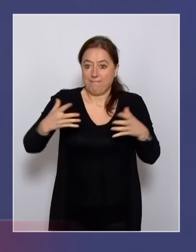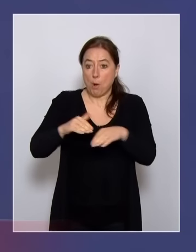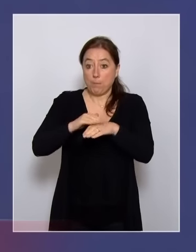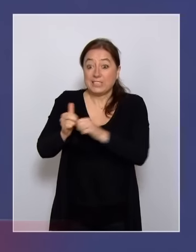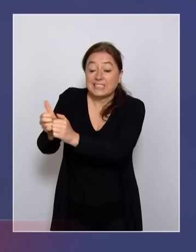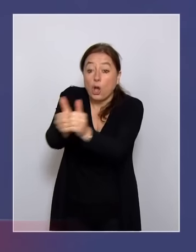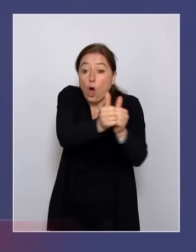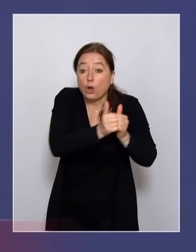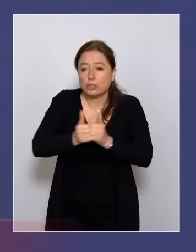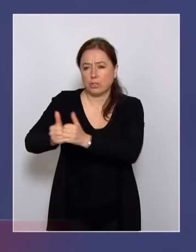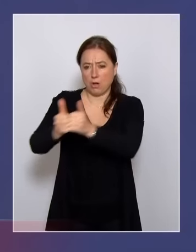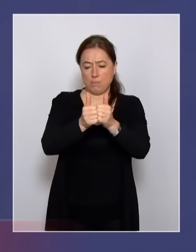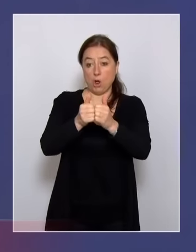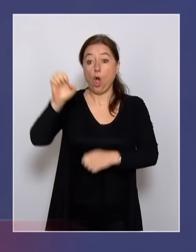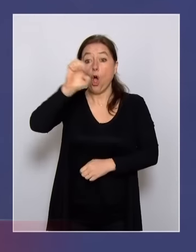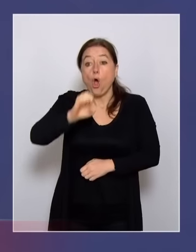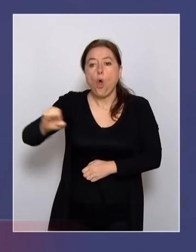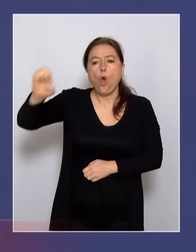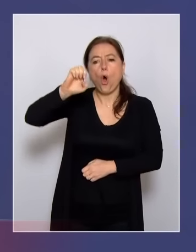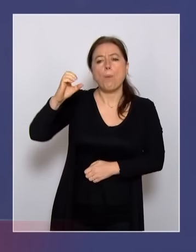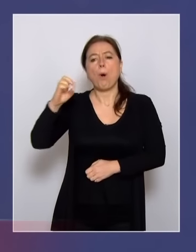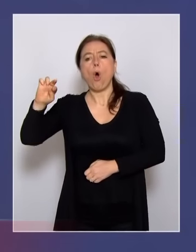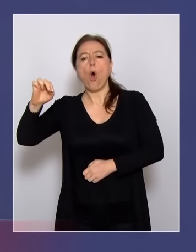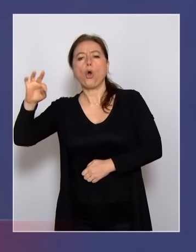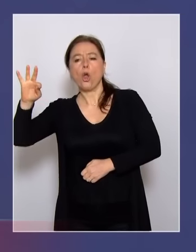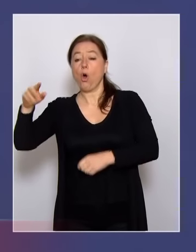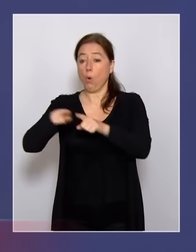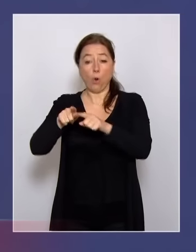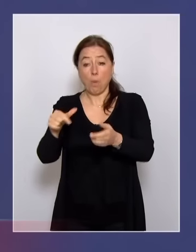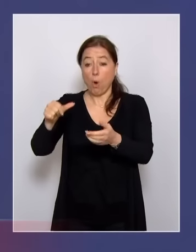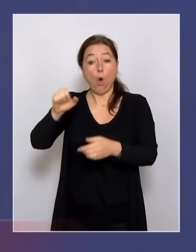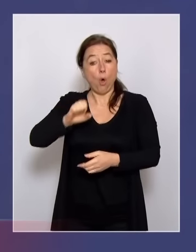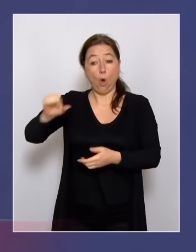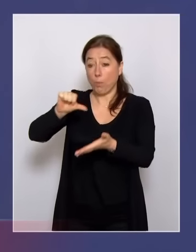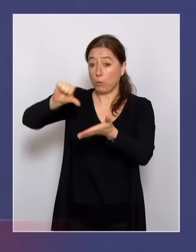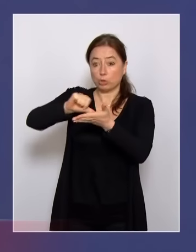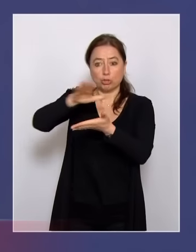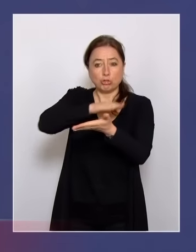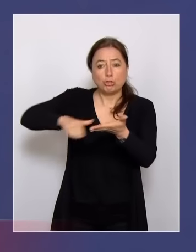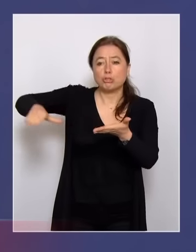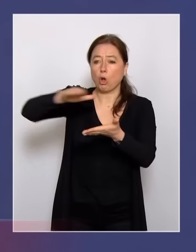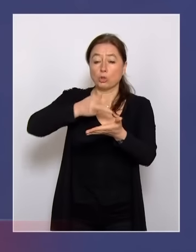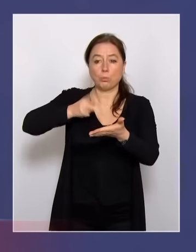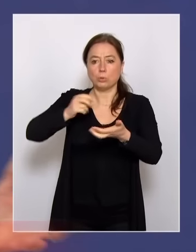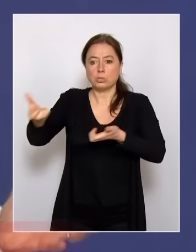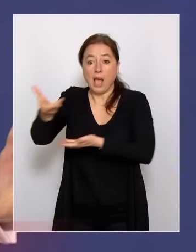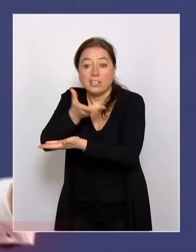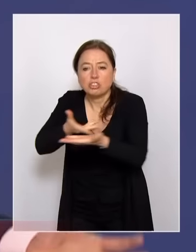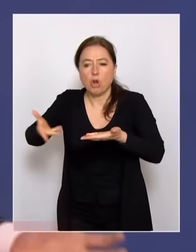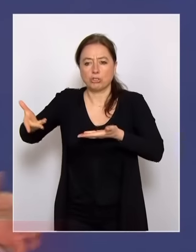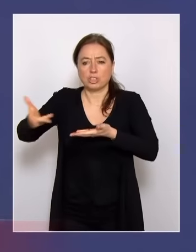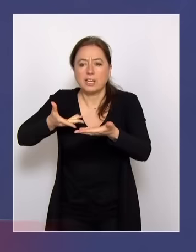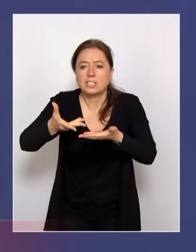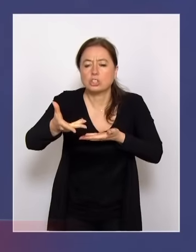réengager avec nos partenaires d'Europe centrale et orientale, permettre aussi d'engager un dialogue nouveau et des